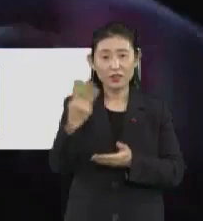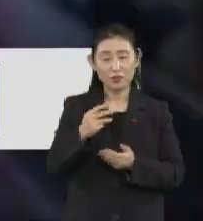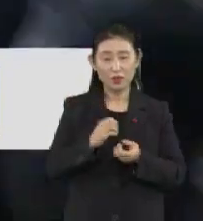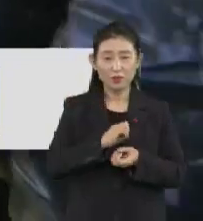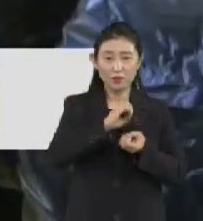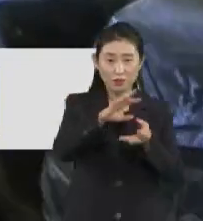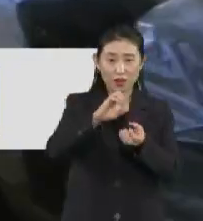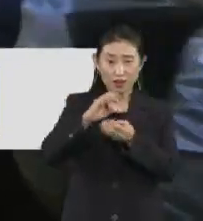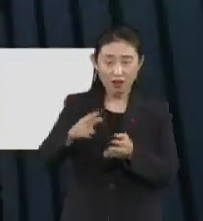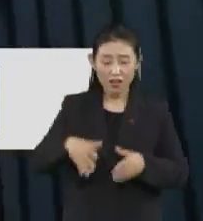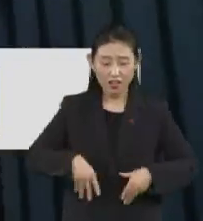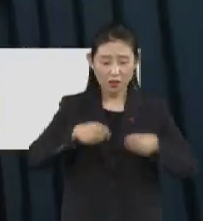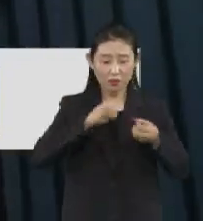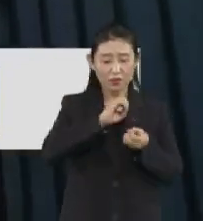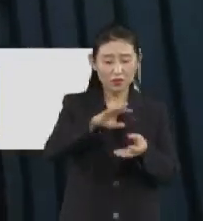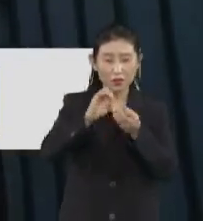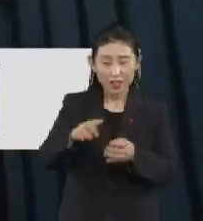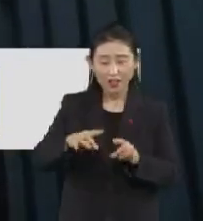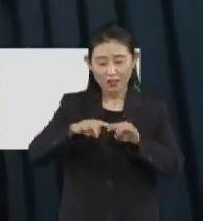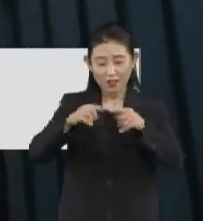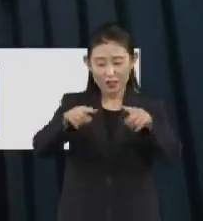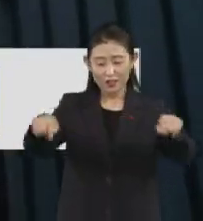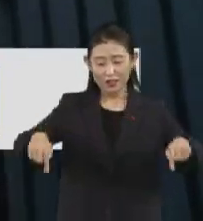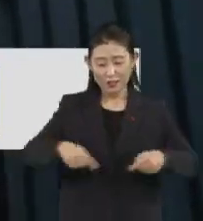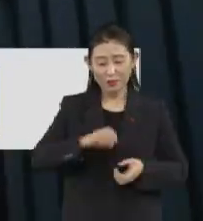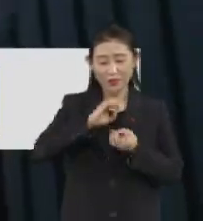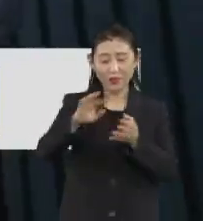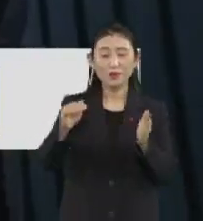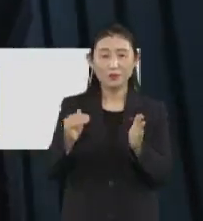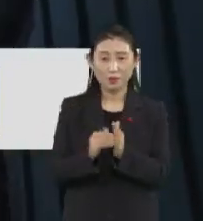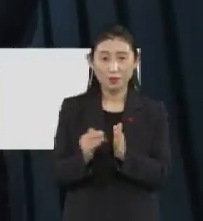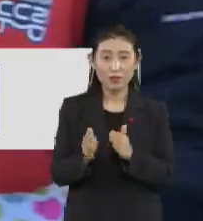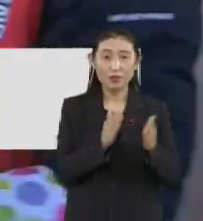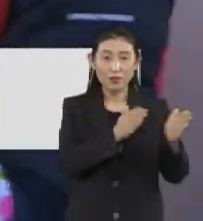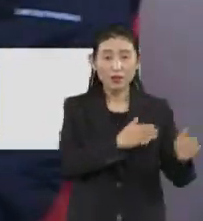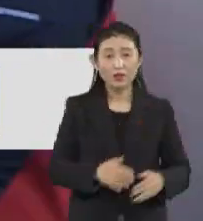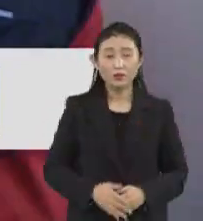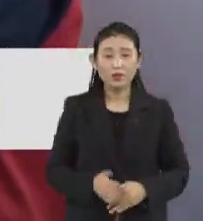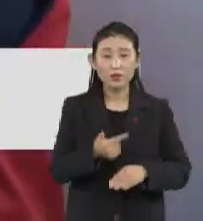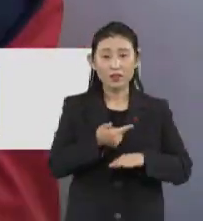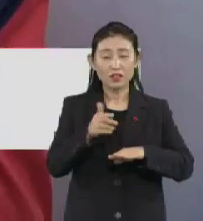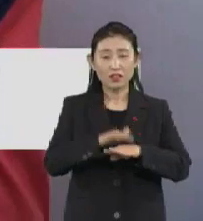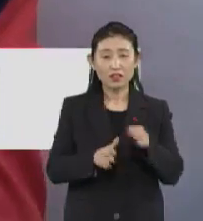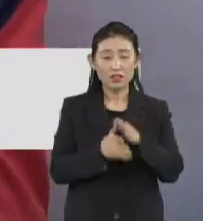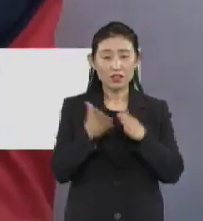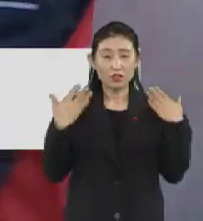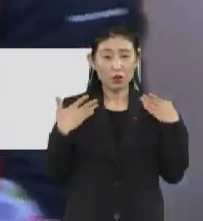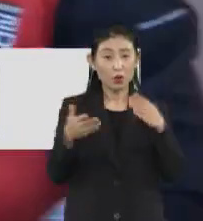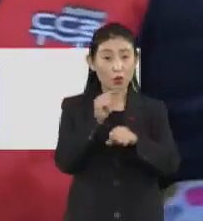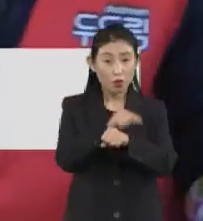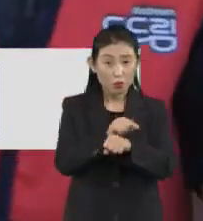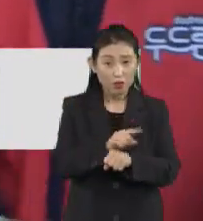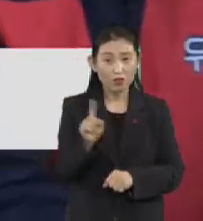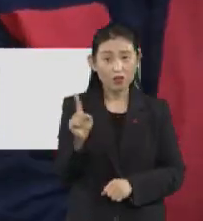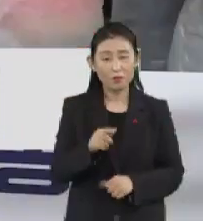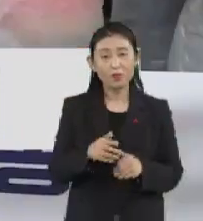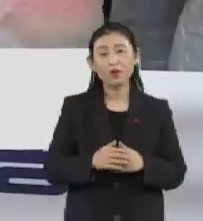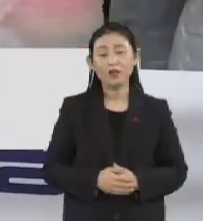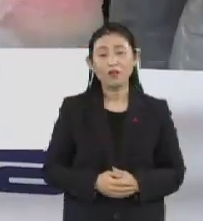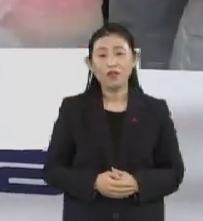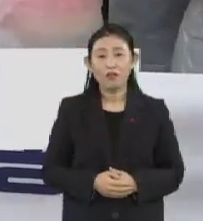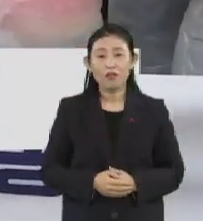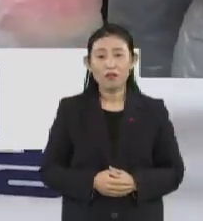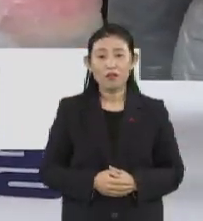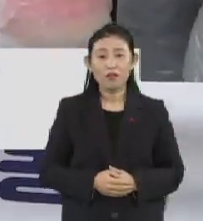이불과 전기장판 등을 전달하는 사랑나눔 봉사활동을 벌였습니다. 대전시와 대전시 공무원 노조도 따뜻한